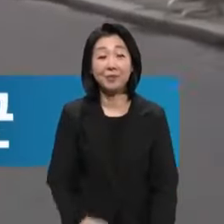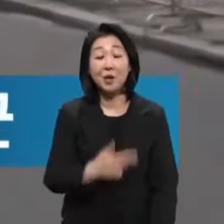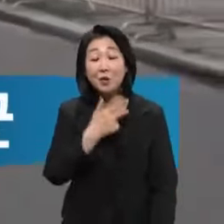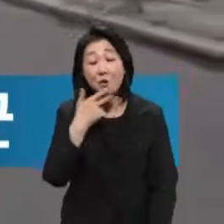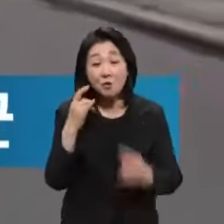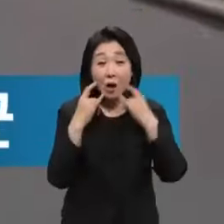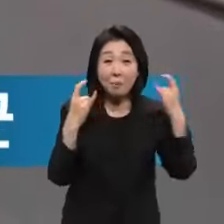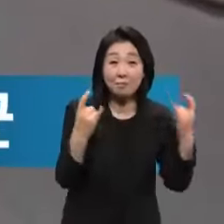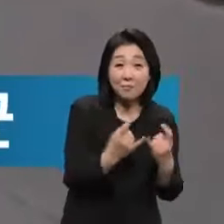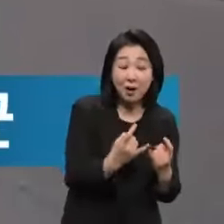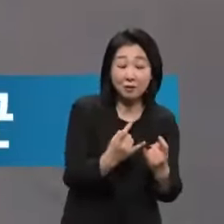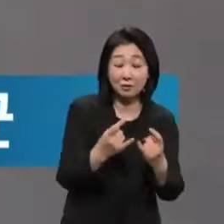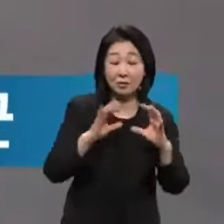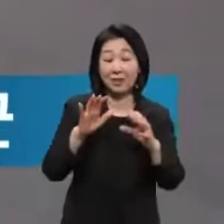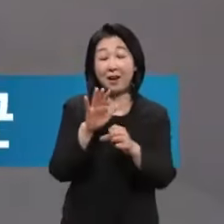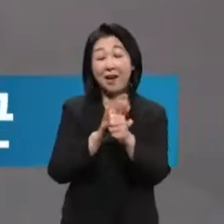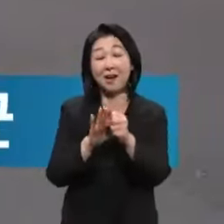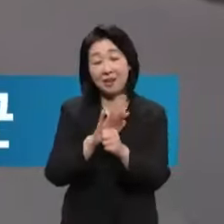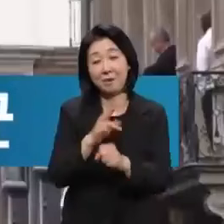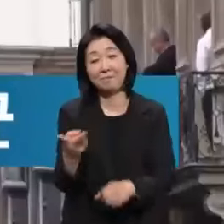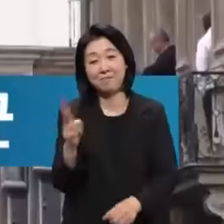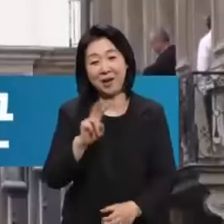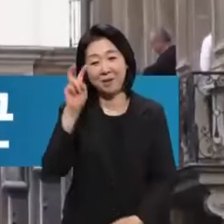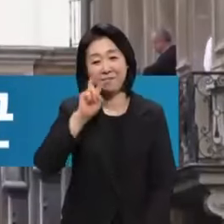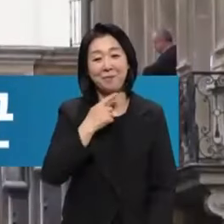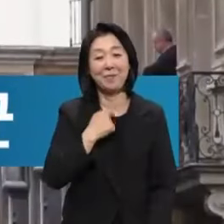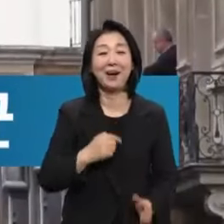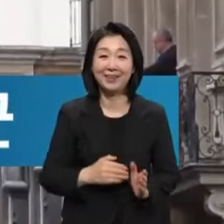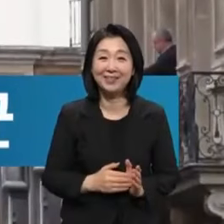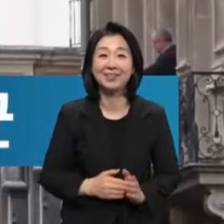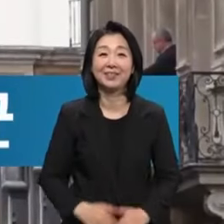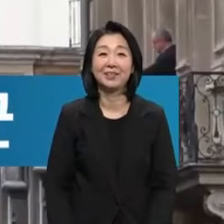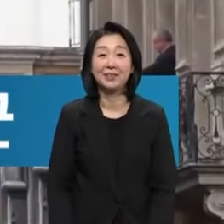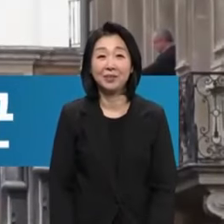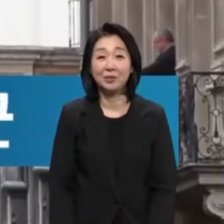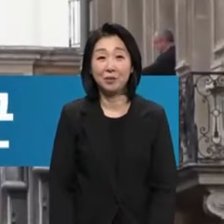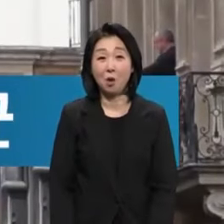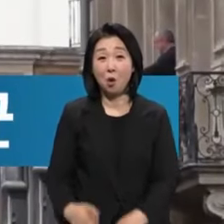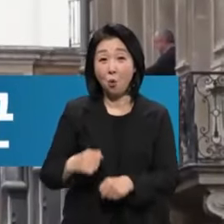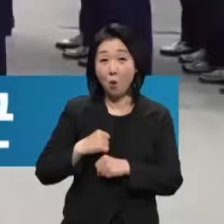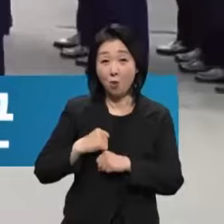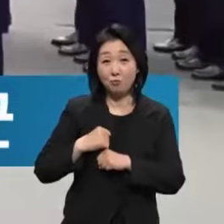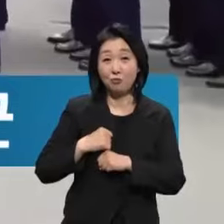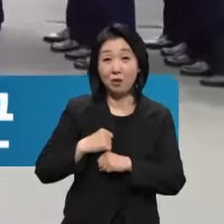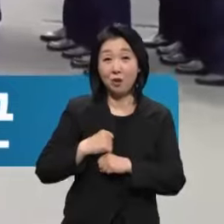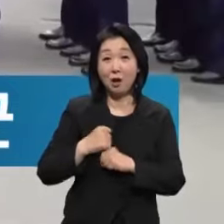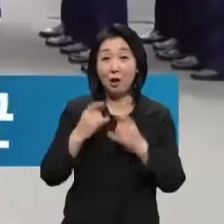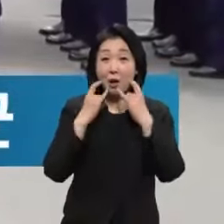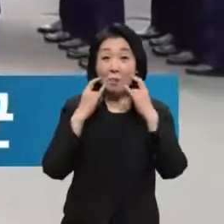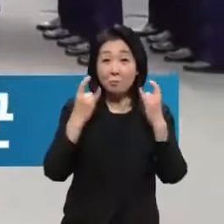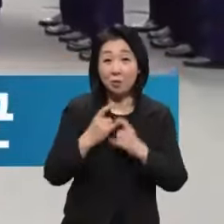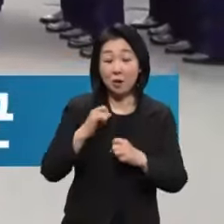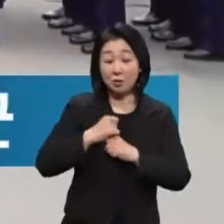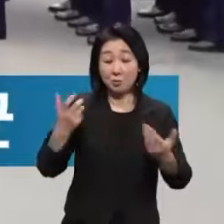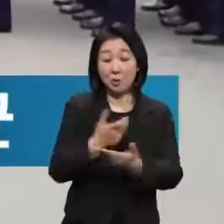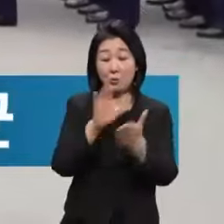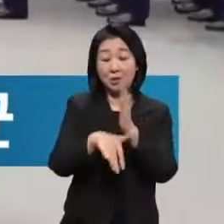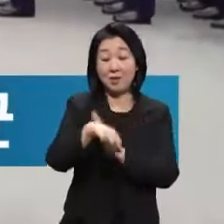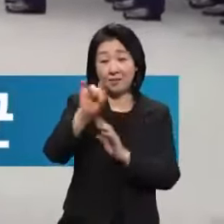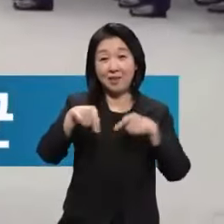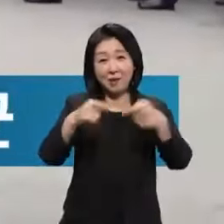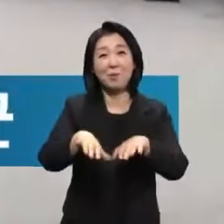영국과 프랑스의 국가를 번갈아 부르기도 하는 행사였는데요. 외국 군대가 프랑스의 근위병 교대식에 참석한 건 이번이